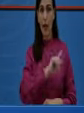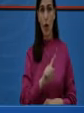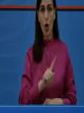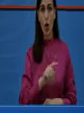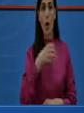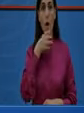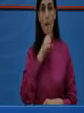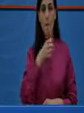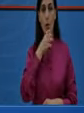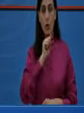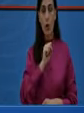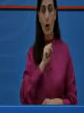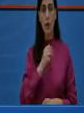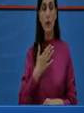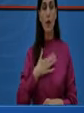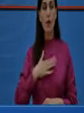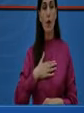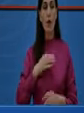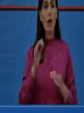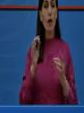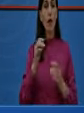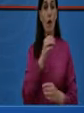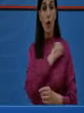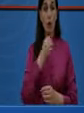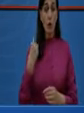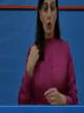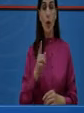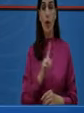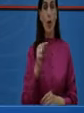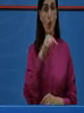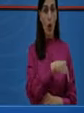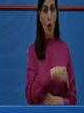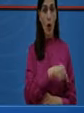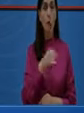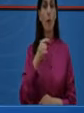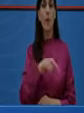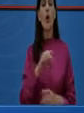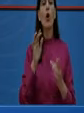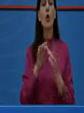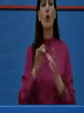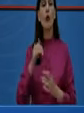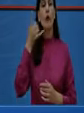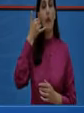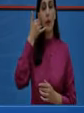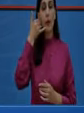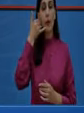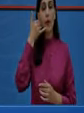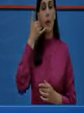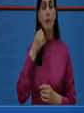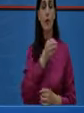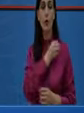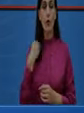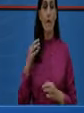vizita, të moshuarit kur është të mundur të shmangi kontaktet me qendrat shëndetësore, por të kontaktojnë mjekun e familjes